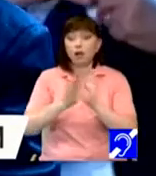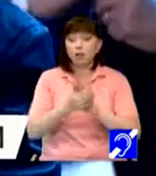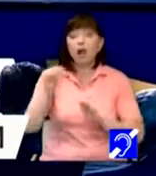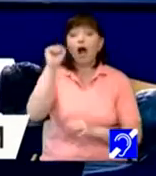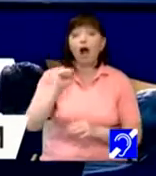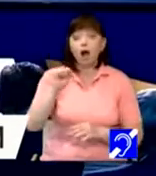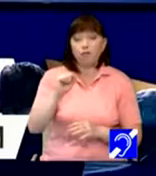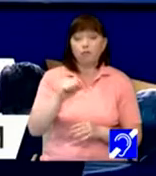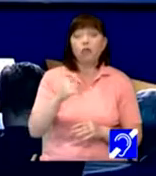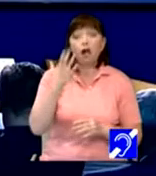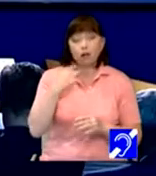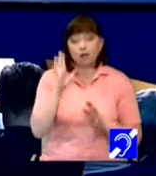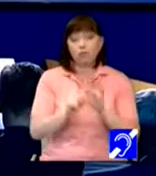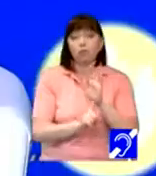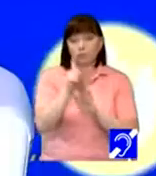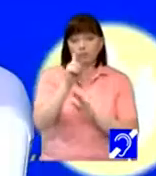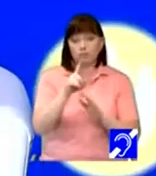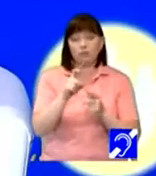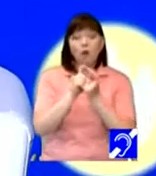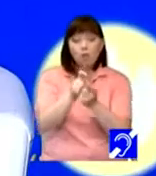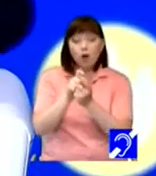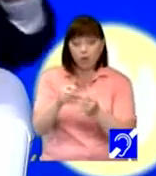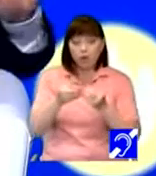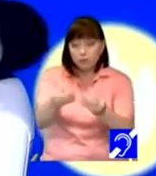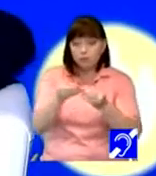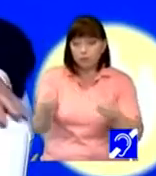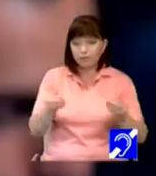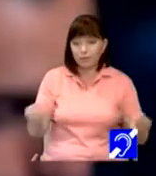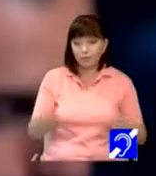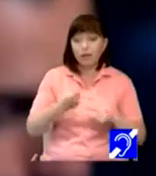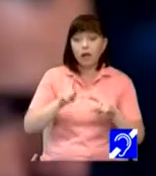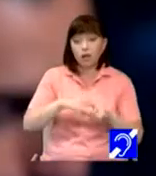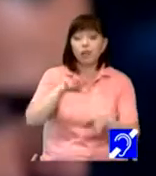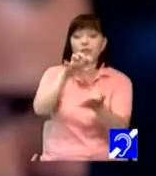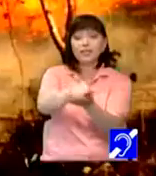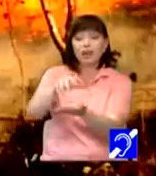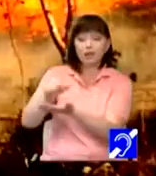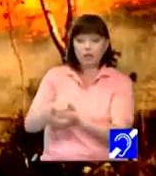august, după ce vor fi lansat contraofensive în diverse zone controlate actualmente de ruși.